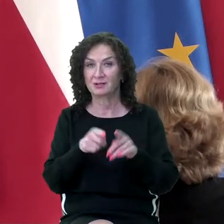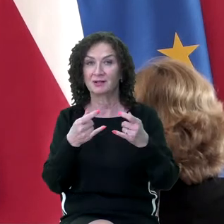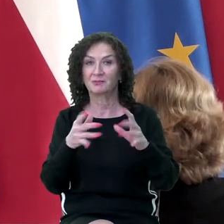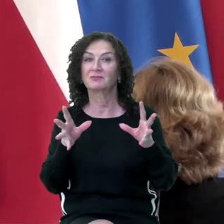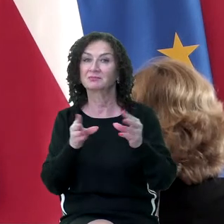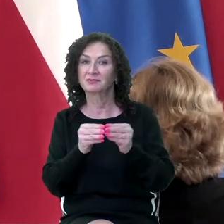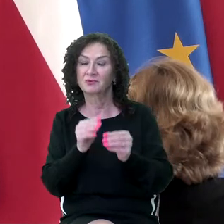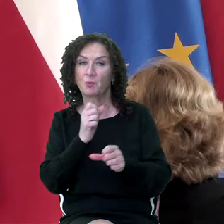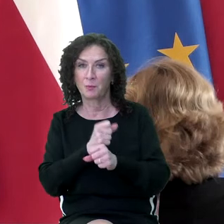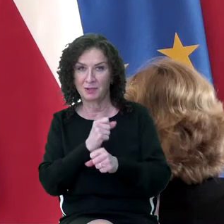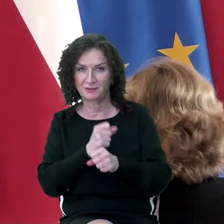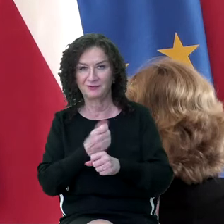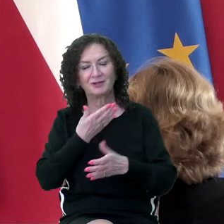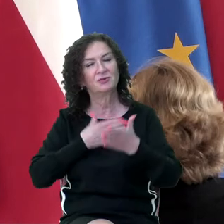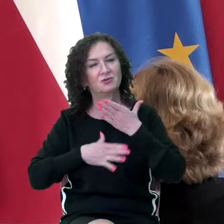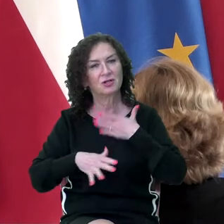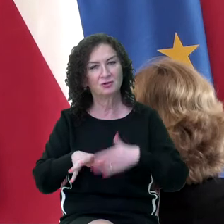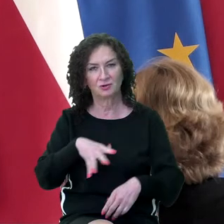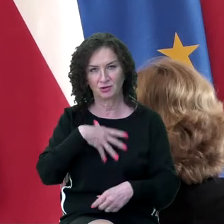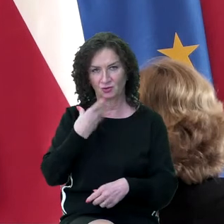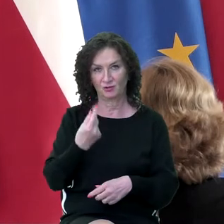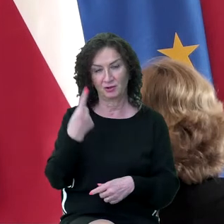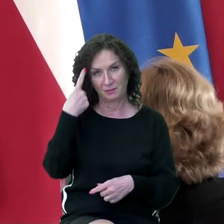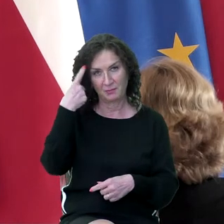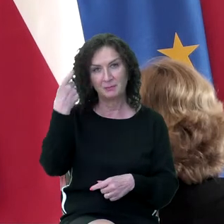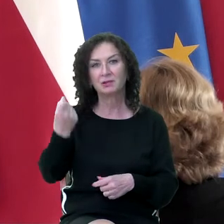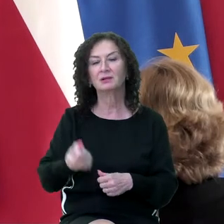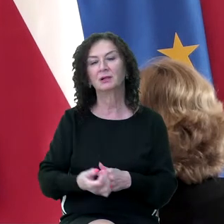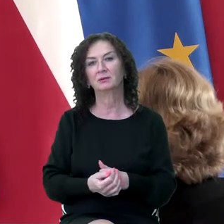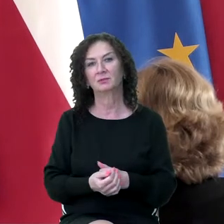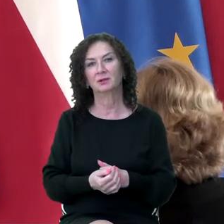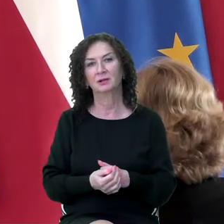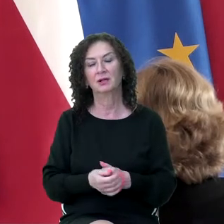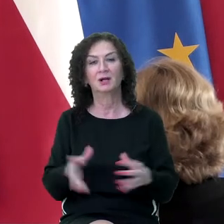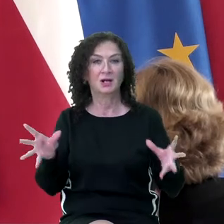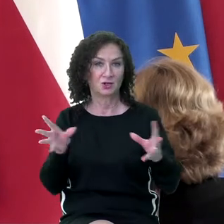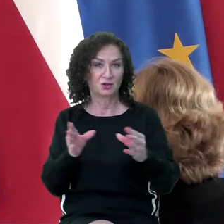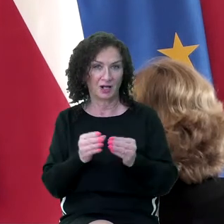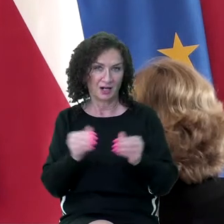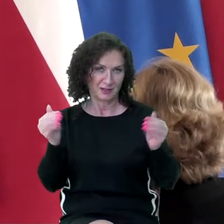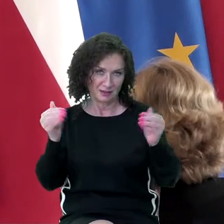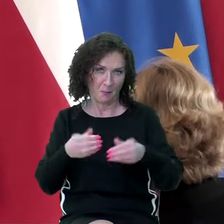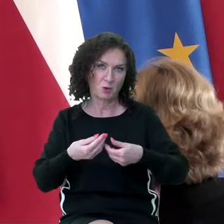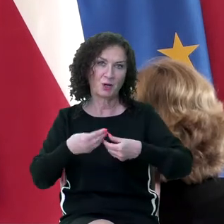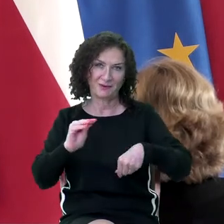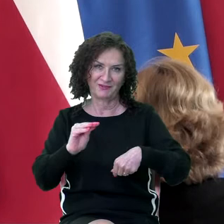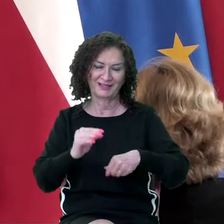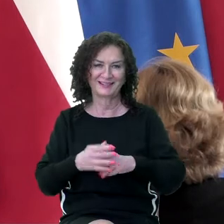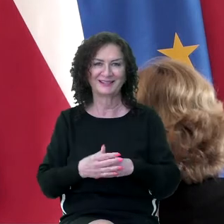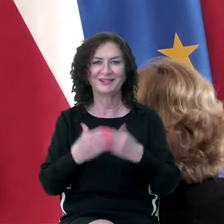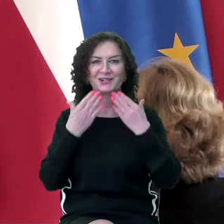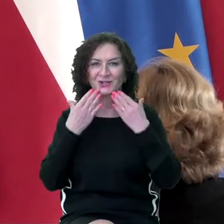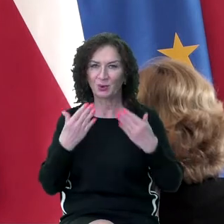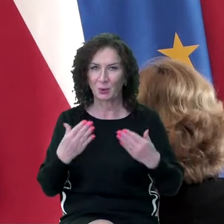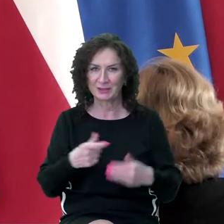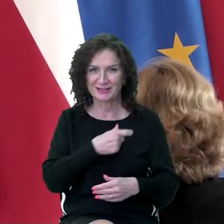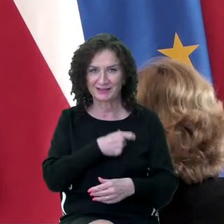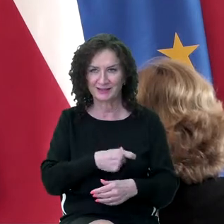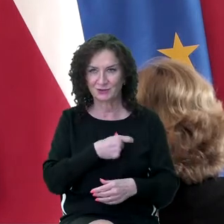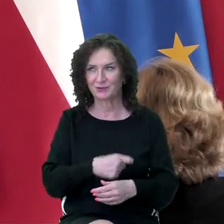tym świętem i pamiętajmy o tym, że razem możemy więcej. Dziękuję serdecznie.